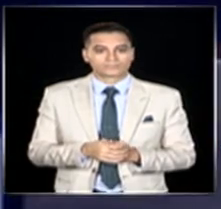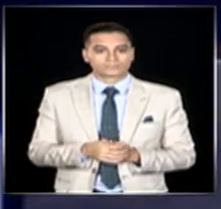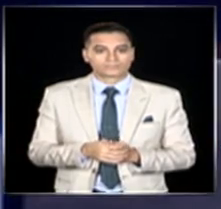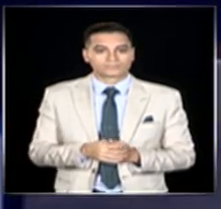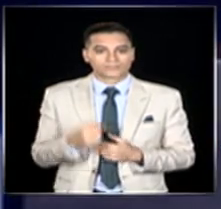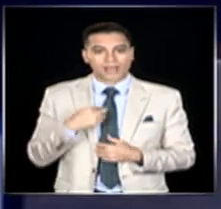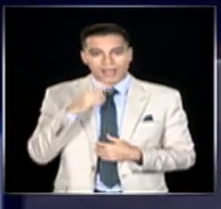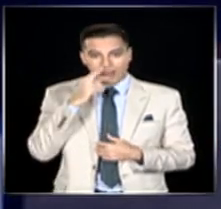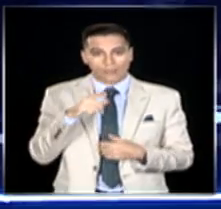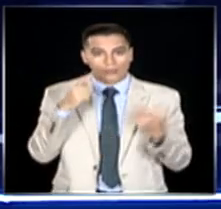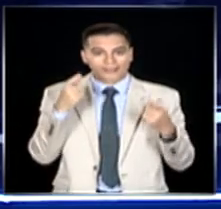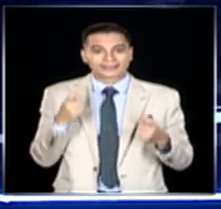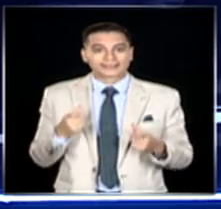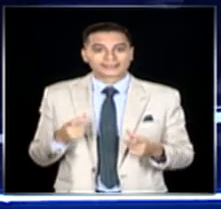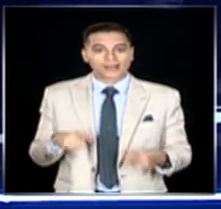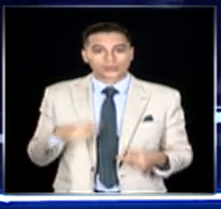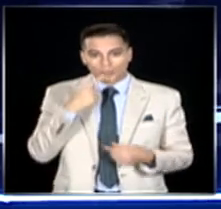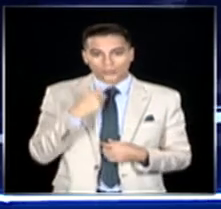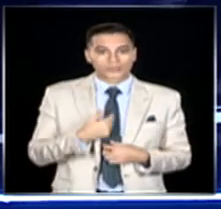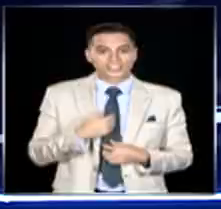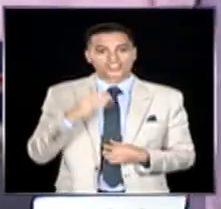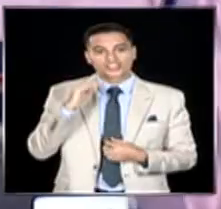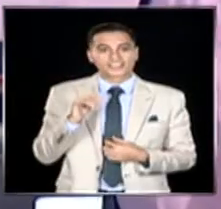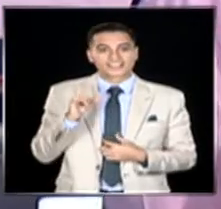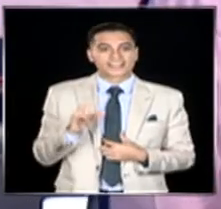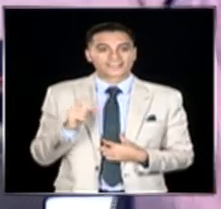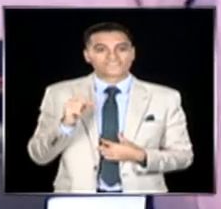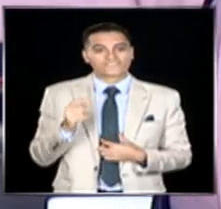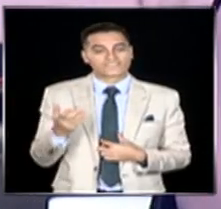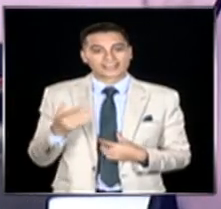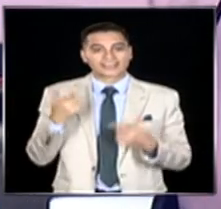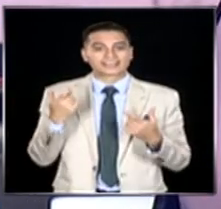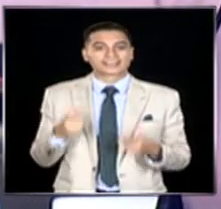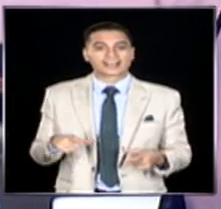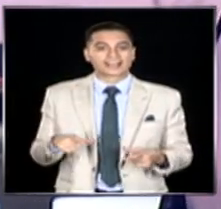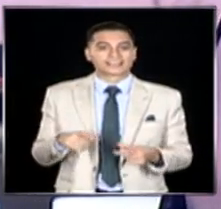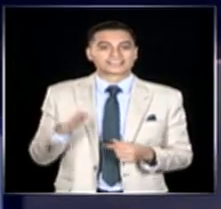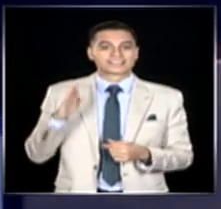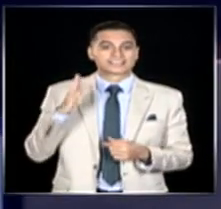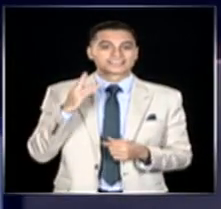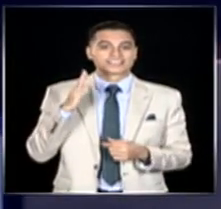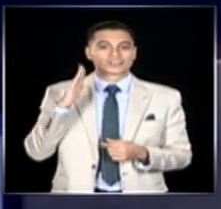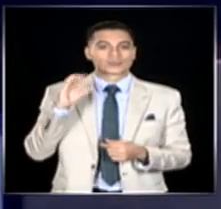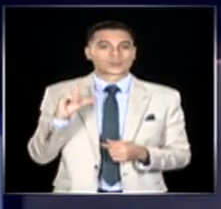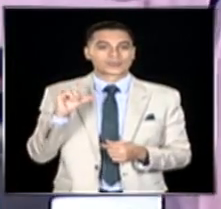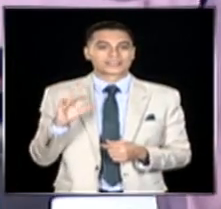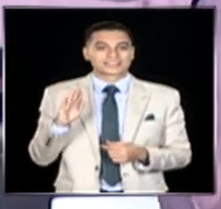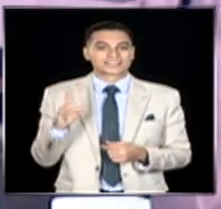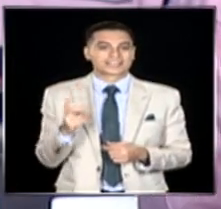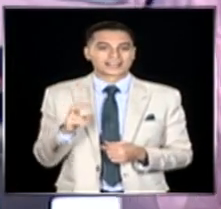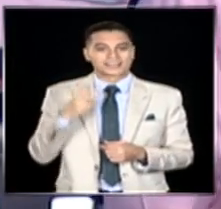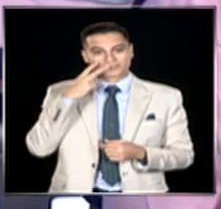أنا بقول دولة، تقولي لي جنيف دولة. سويسرا. صح طبعاً.